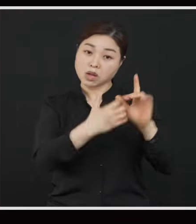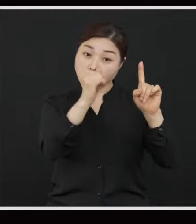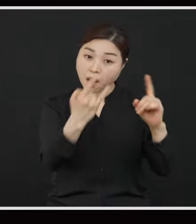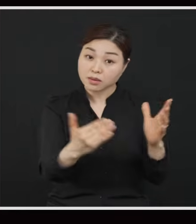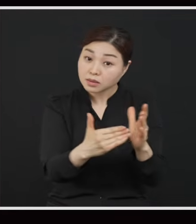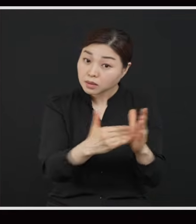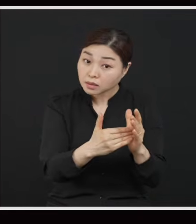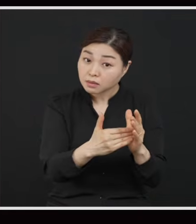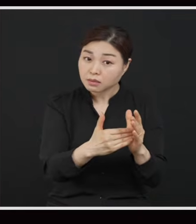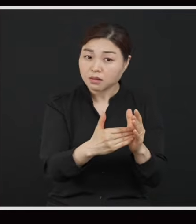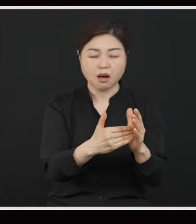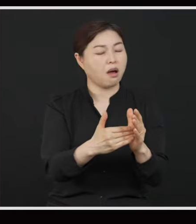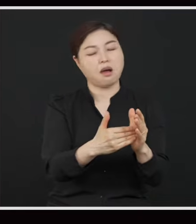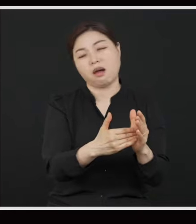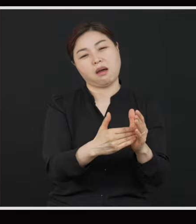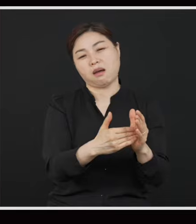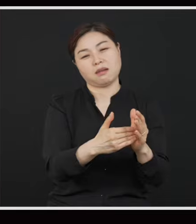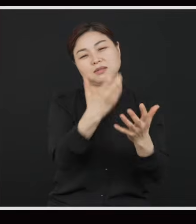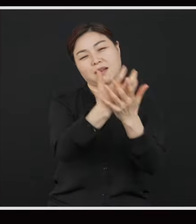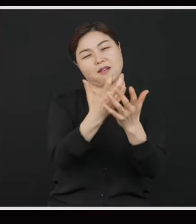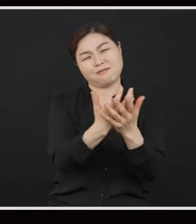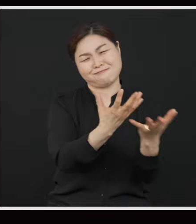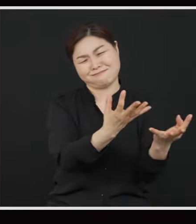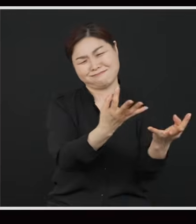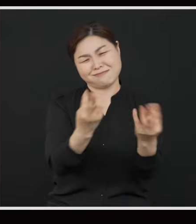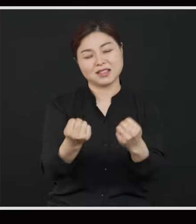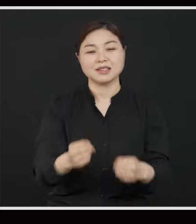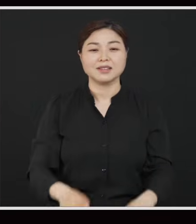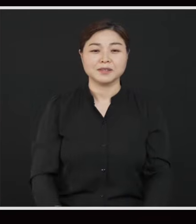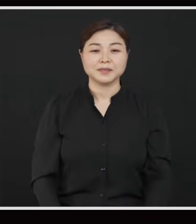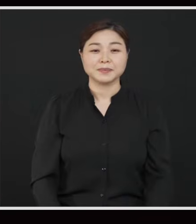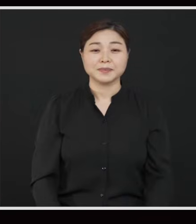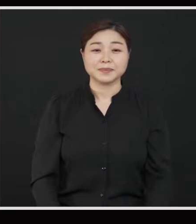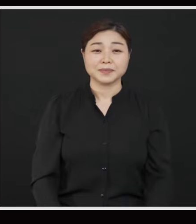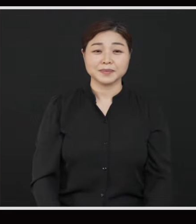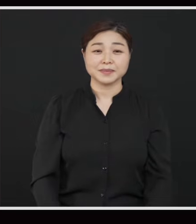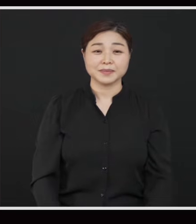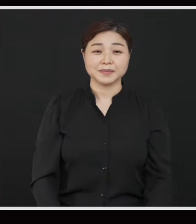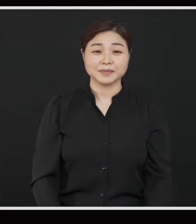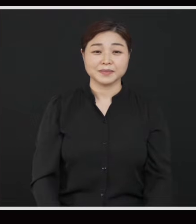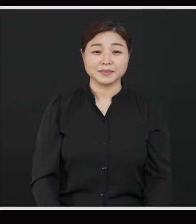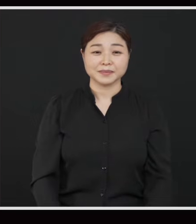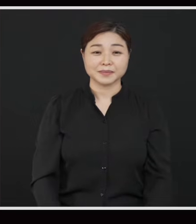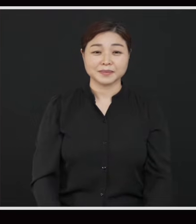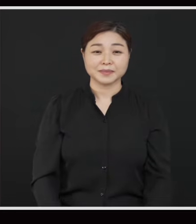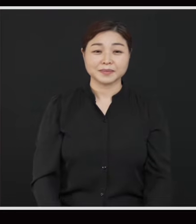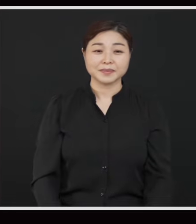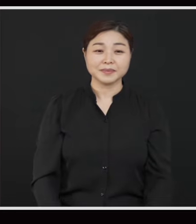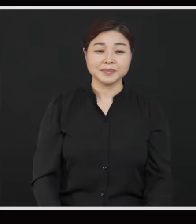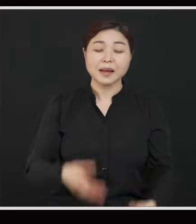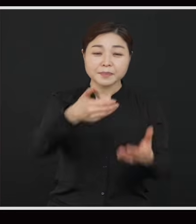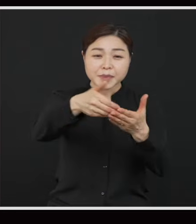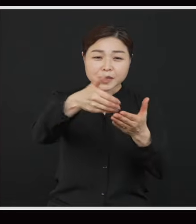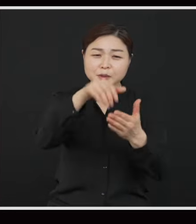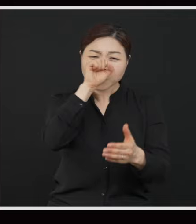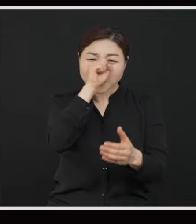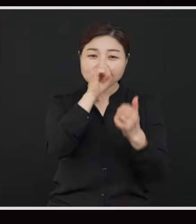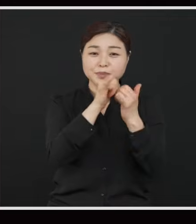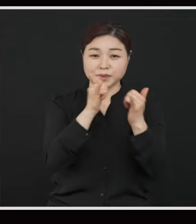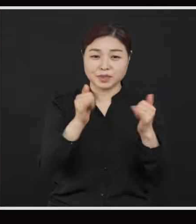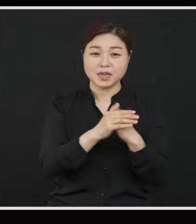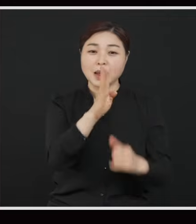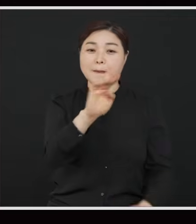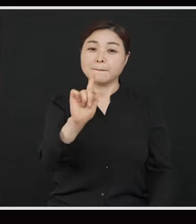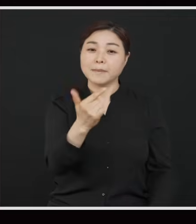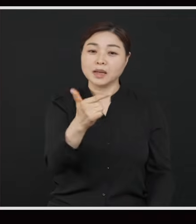일회성으로 끝난 것이냐? 뭐 수도 없이 자료는 많습니다. 제가 한번 하나 집어왔는데, 미술 좋아하시는